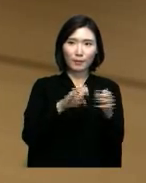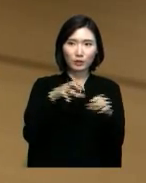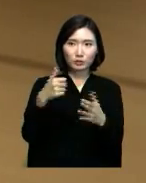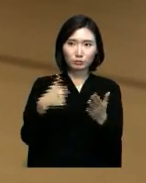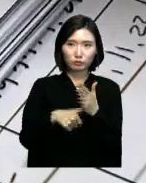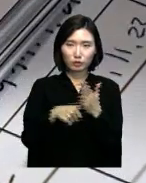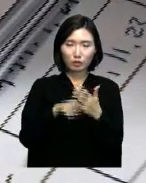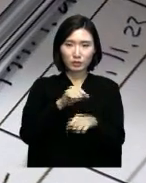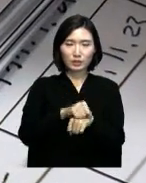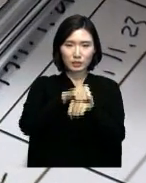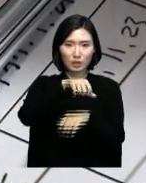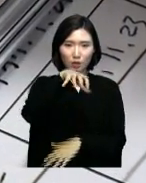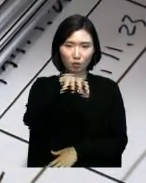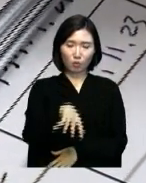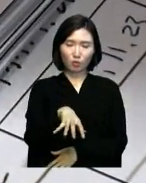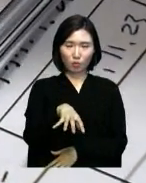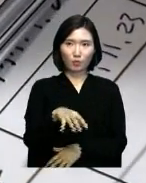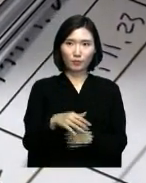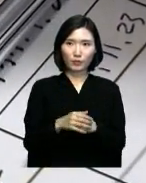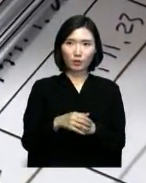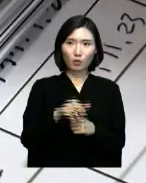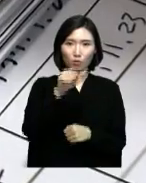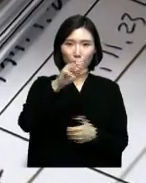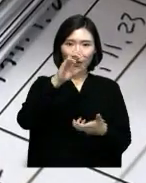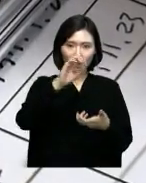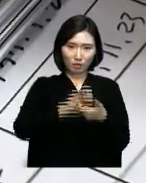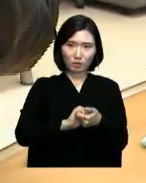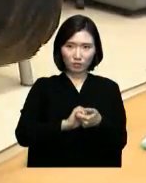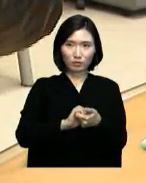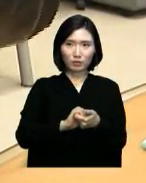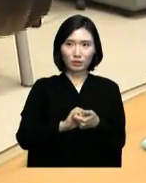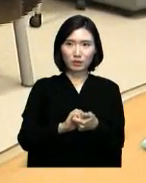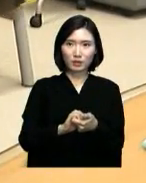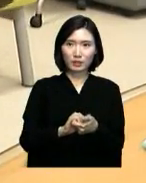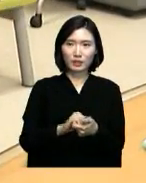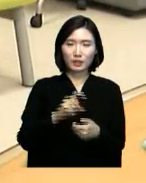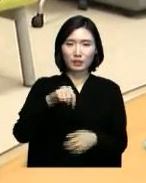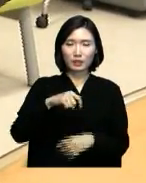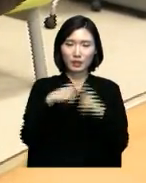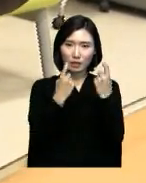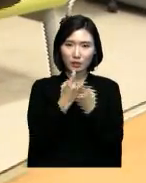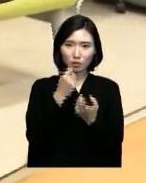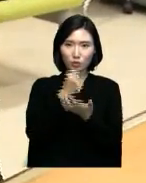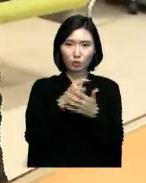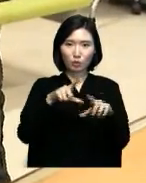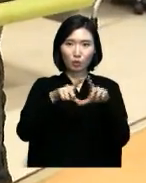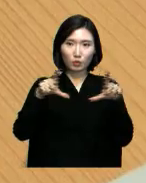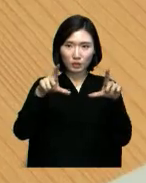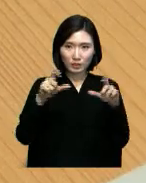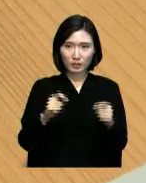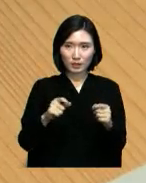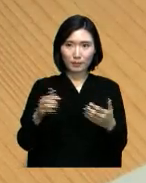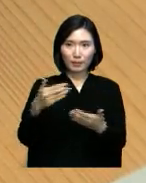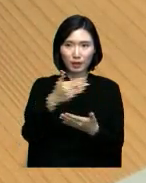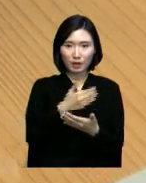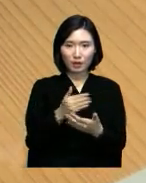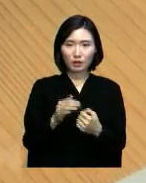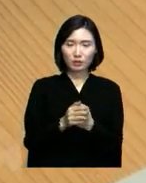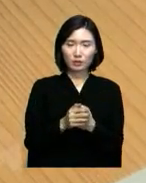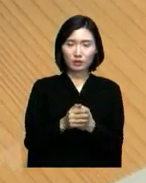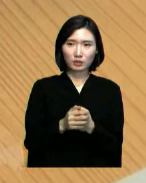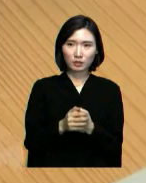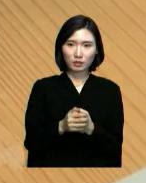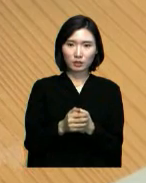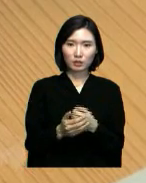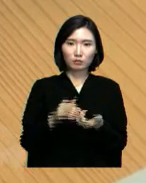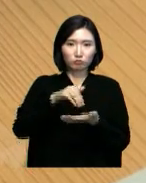신청합니다. 1인당 월 5만 원 한도이고 개인 통장으로 지급합니다. 꽁초는 일일이 세지 않고 수거한 꽁초를